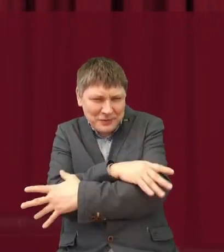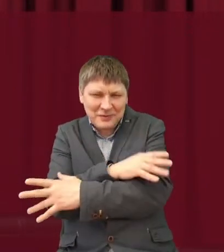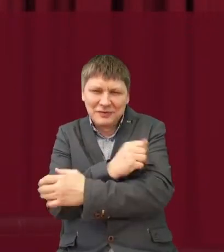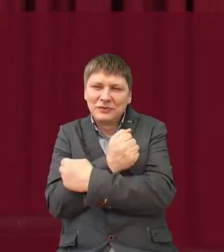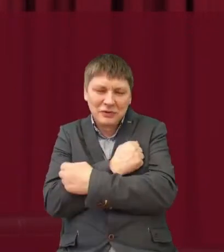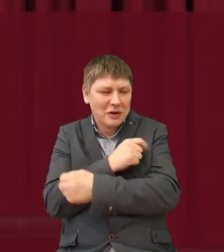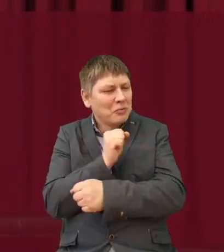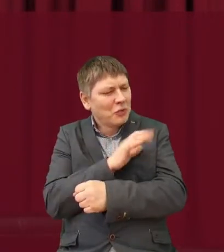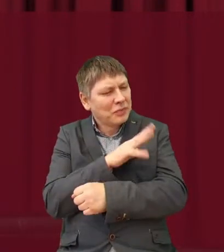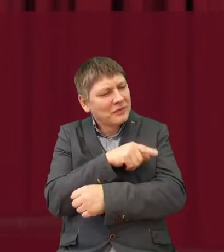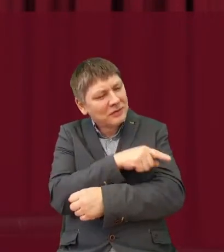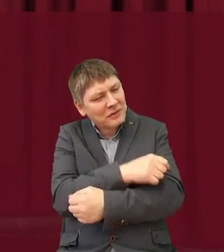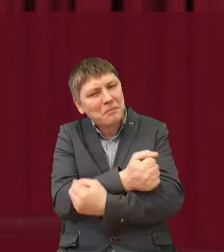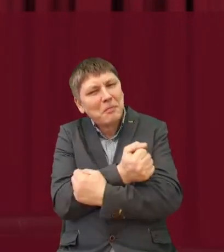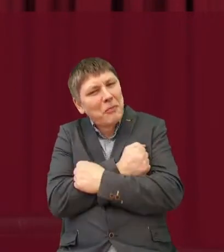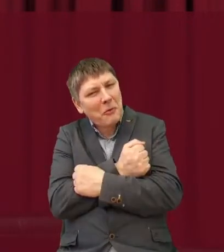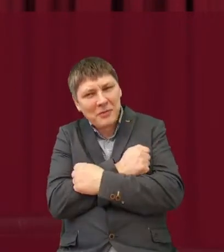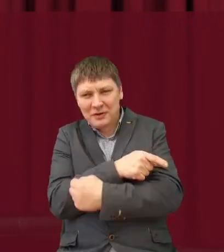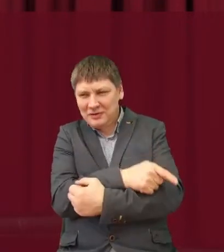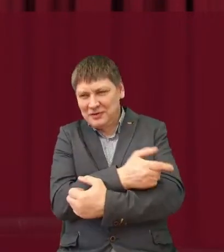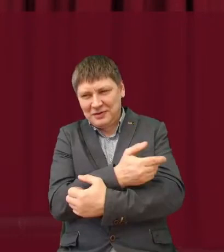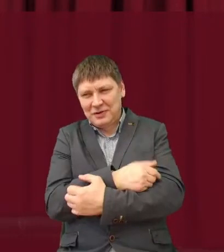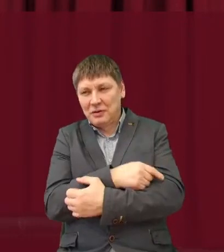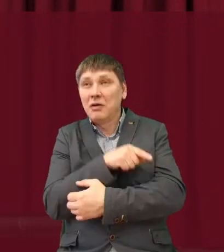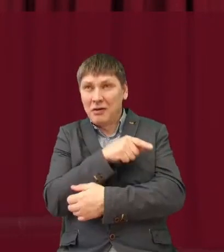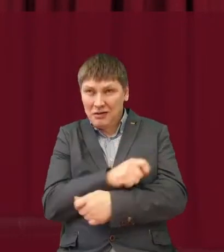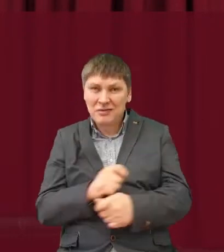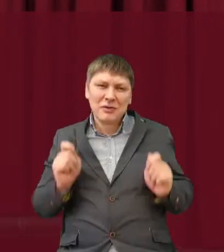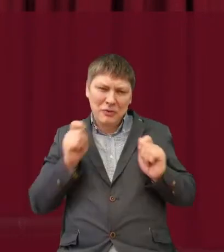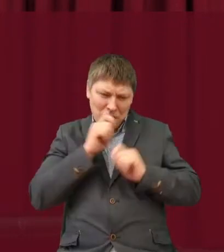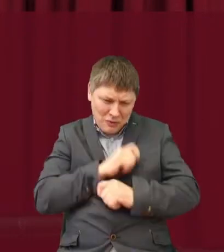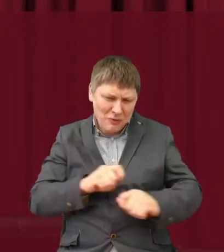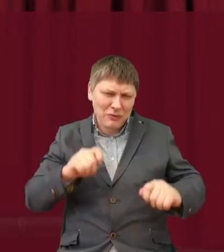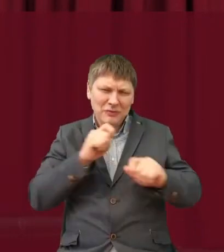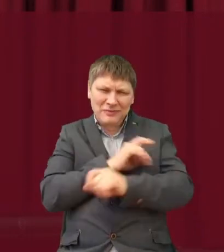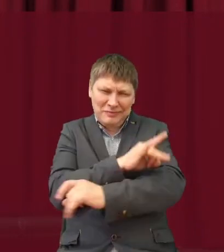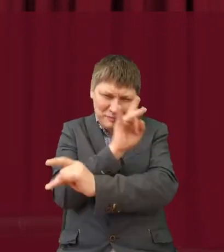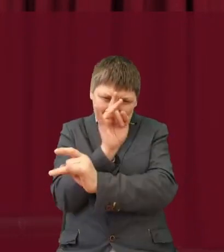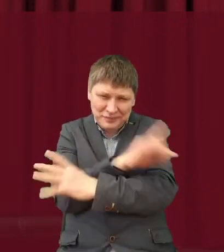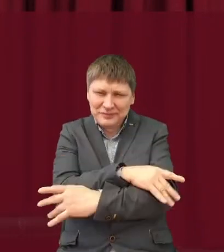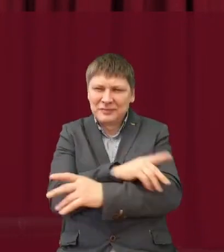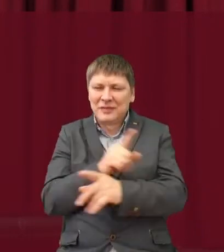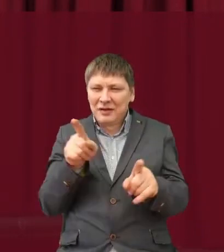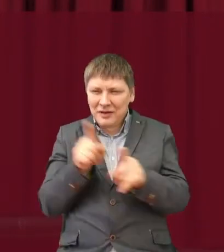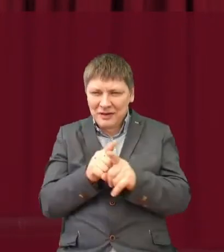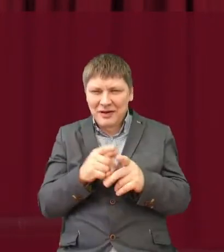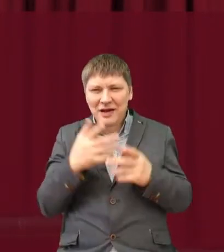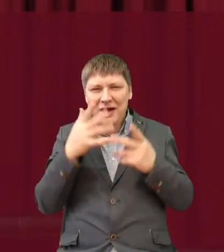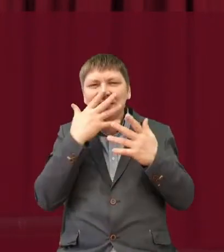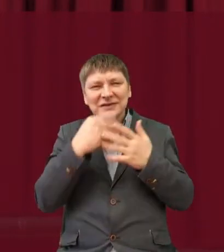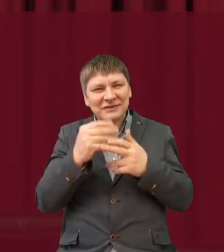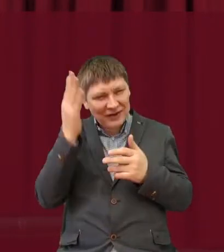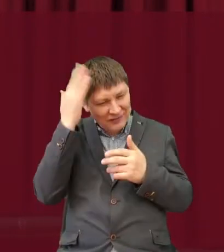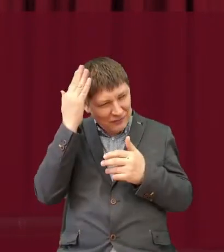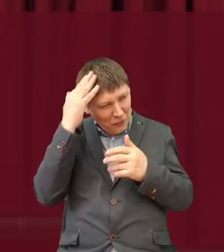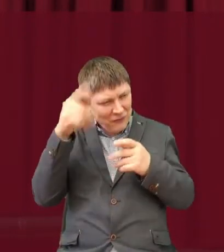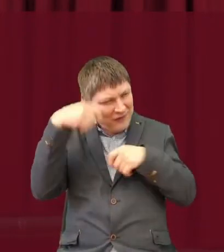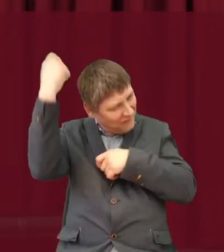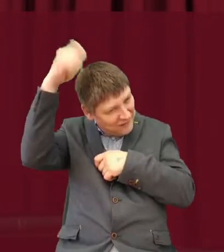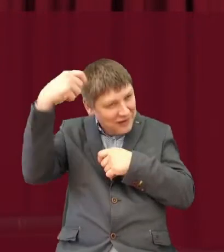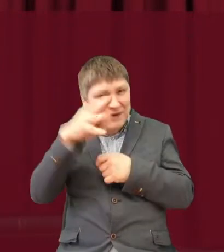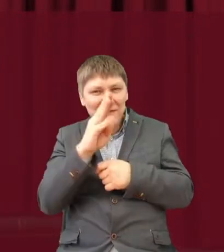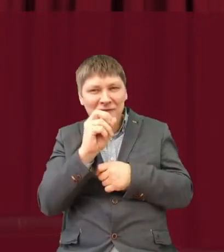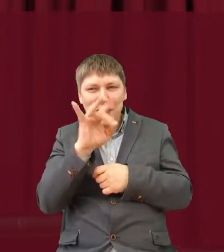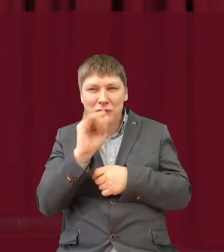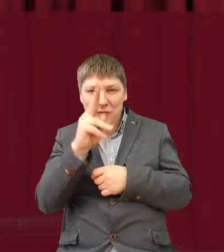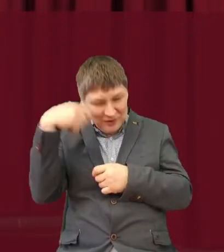жизнь твою и опоясались они вретищами через ла свои и возложили веревки на головы свои пришли к